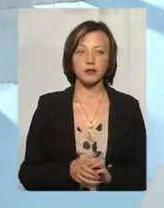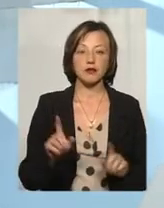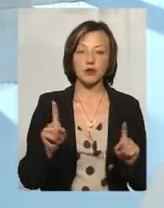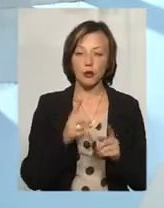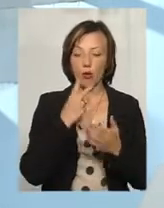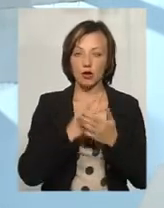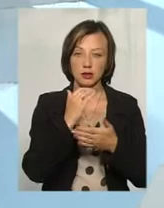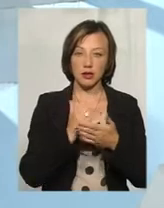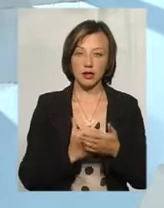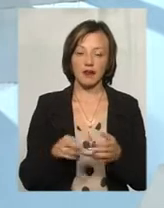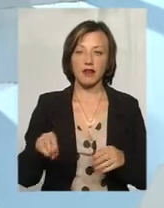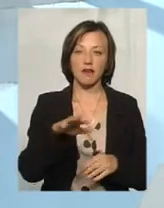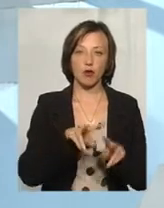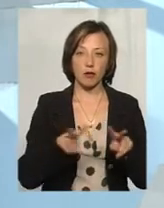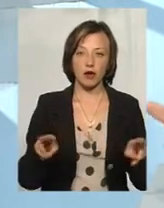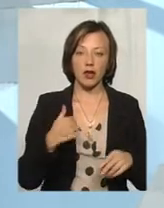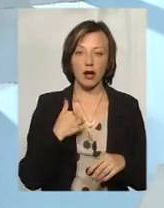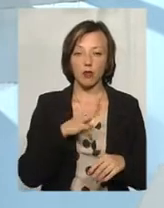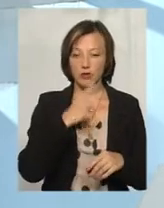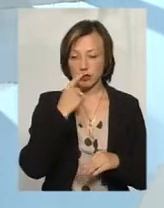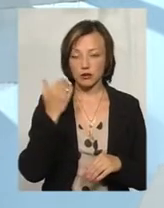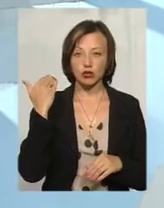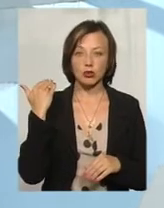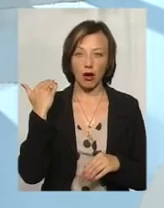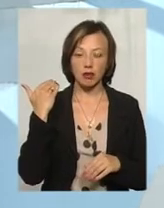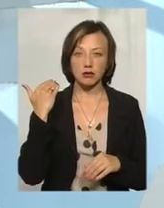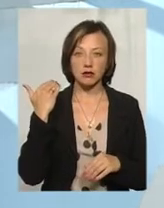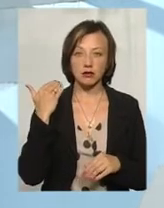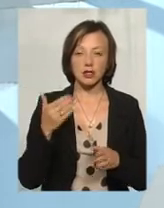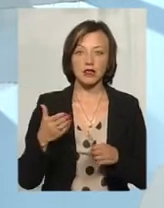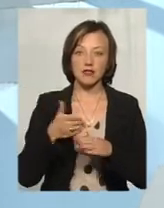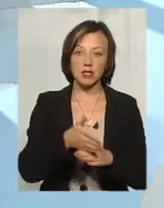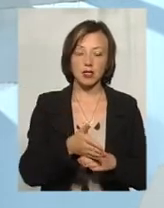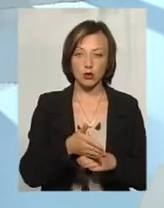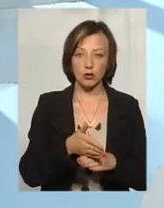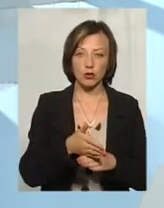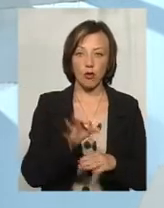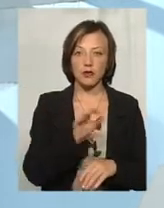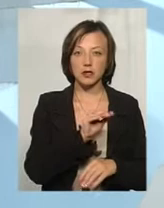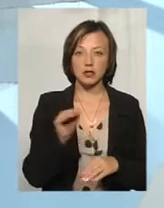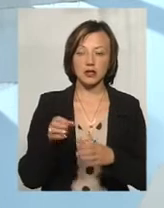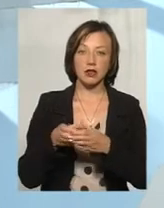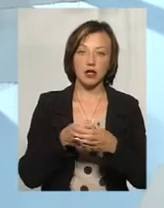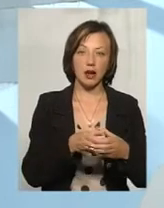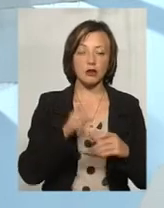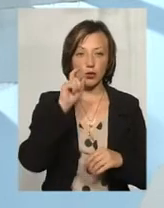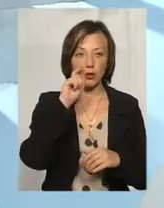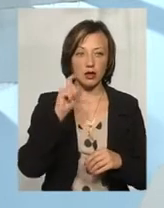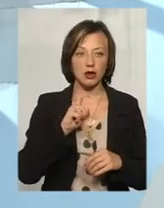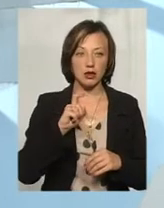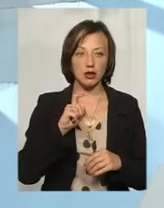ті показники, які в Європі. Я був нещодавно з візитом офіційної делегації України